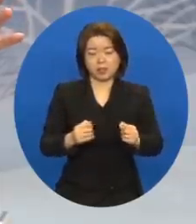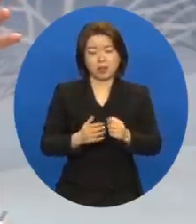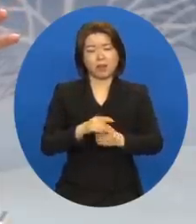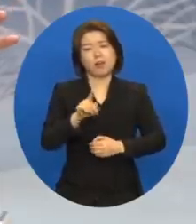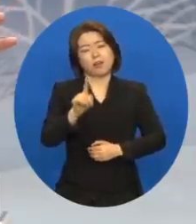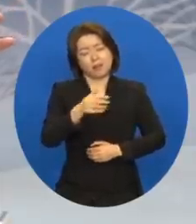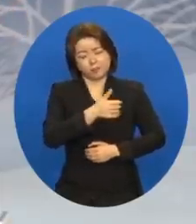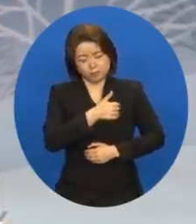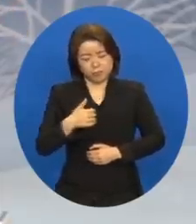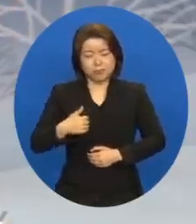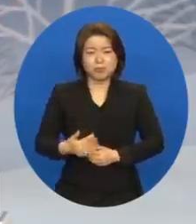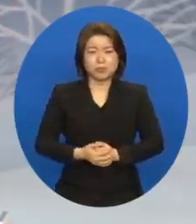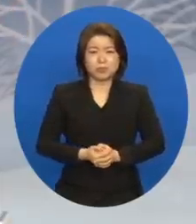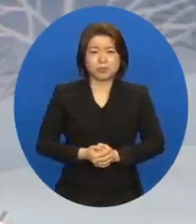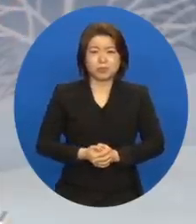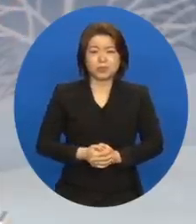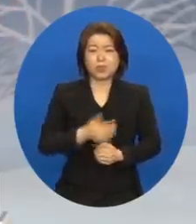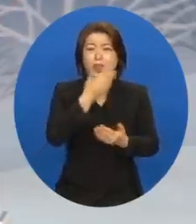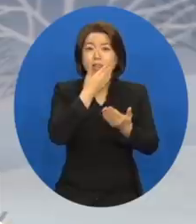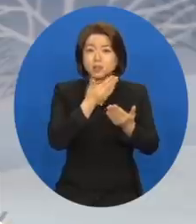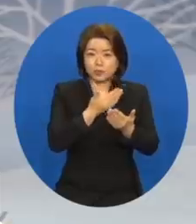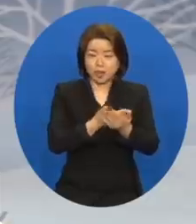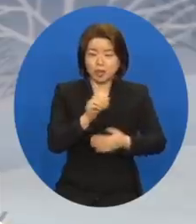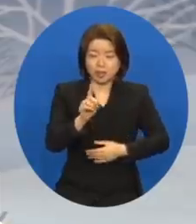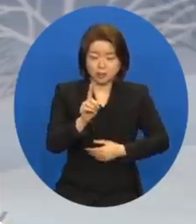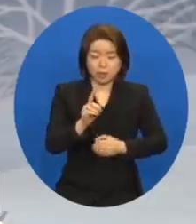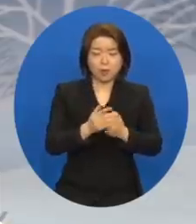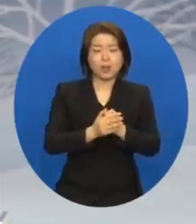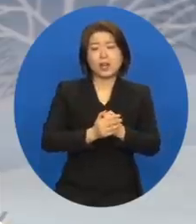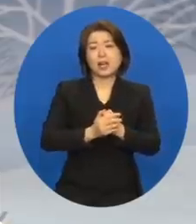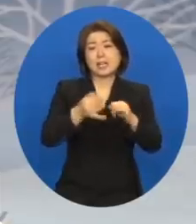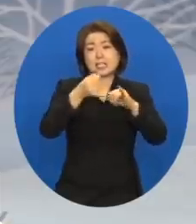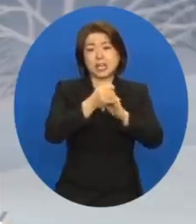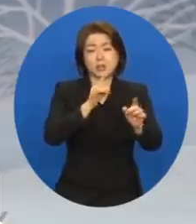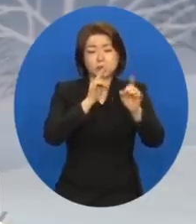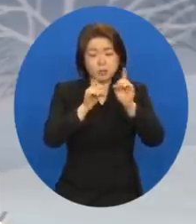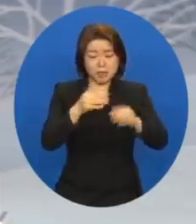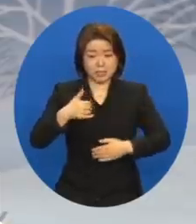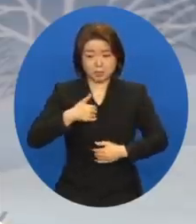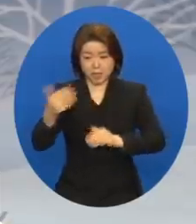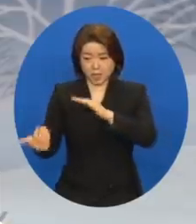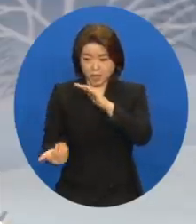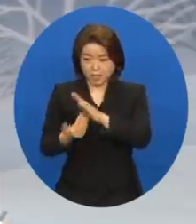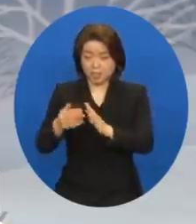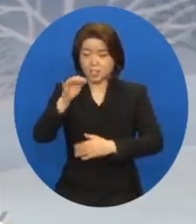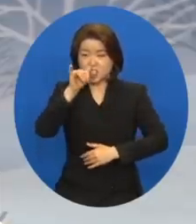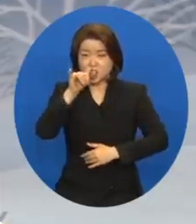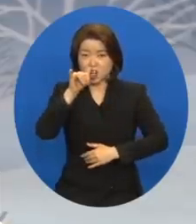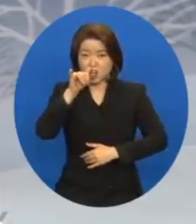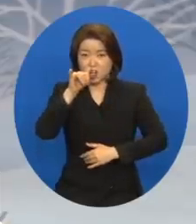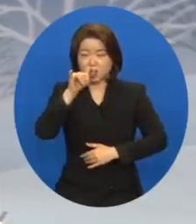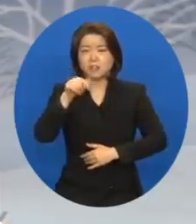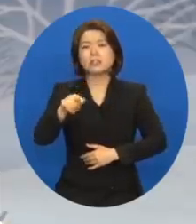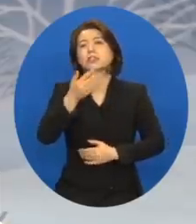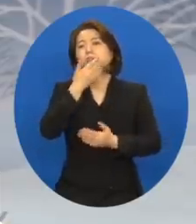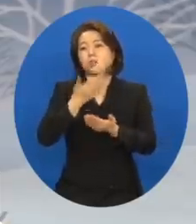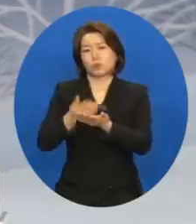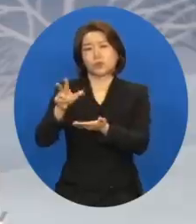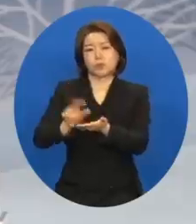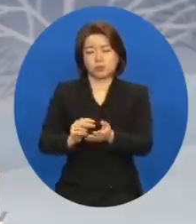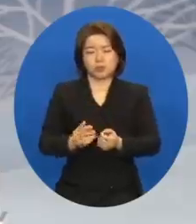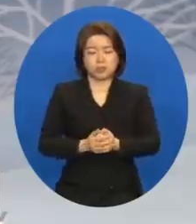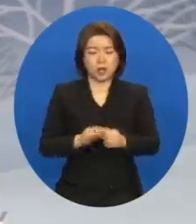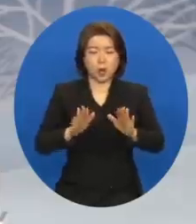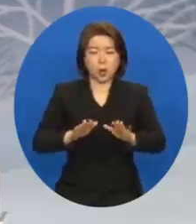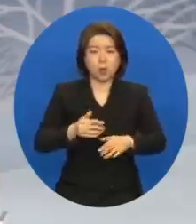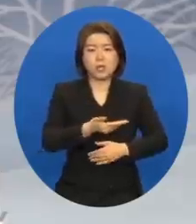충분하지요. 중요한 것은 그 약속의 말씀이 나에게 성취되었느냐 하는 것입니다. 오늘 이 예배를